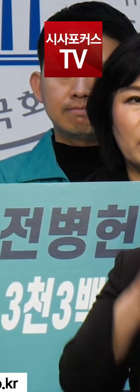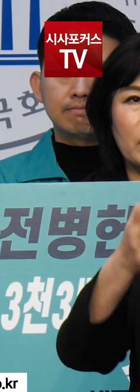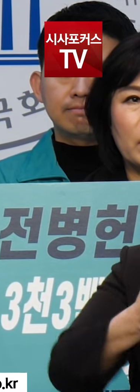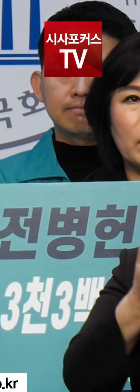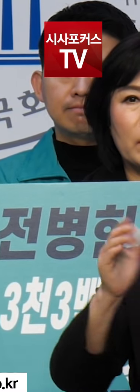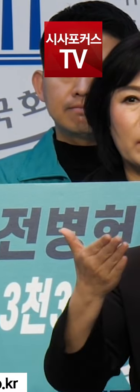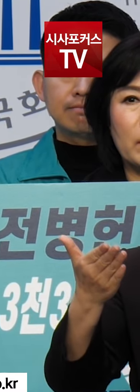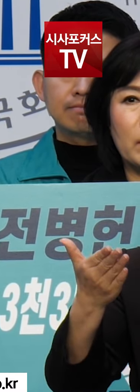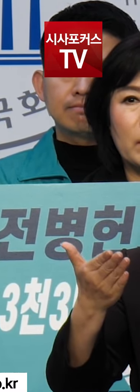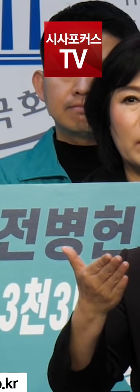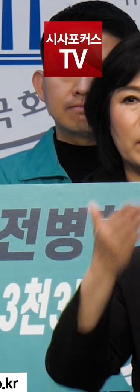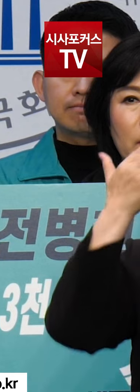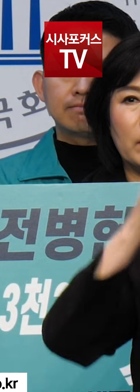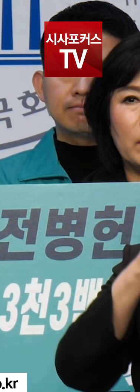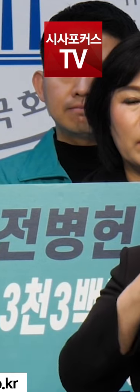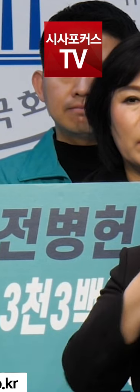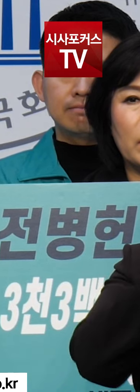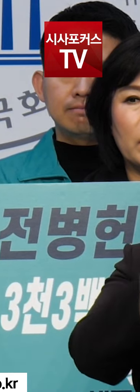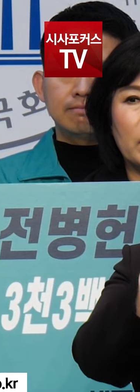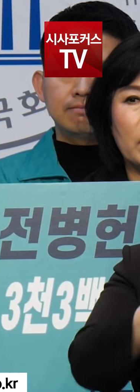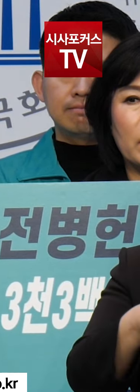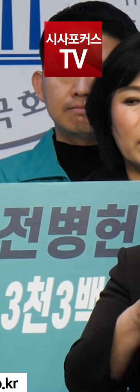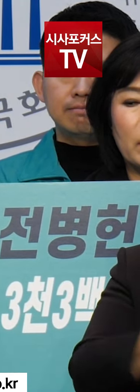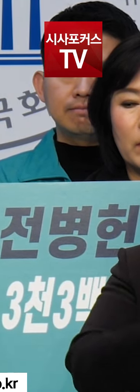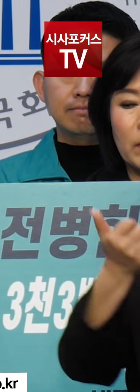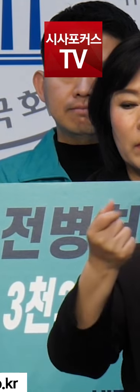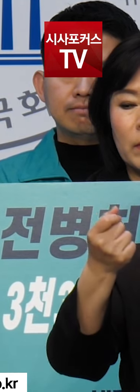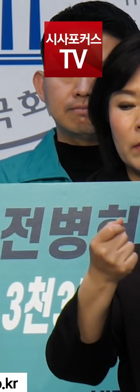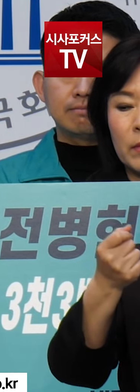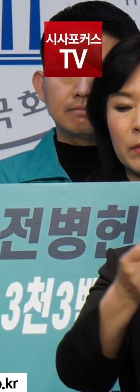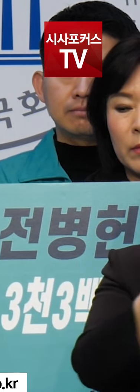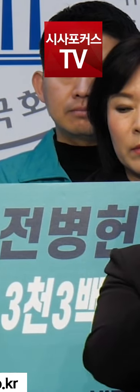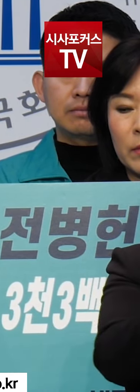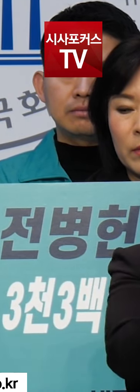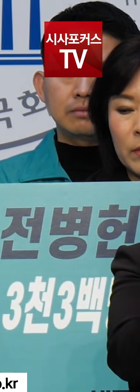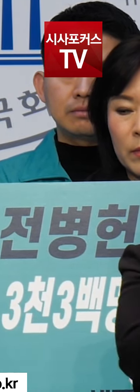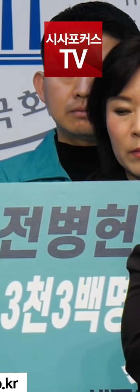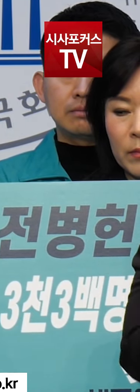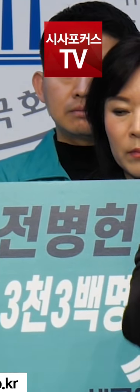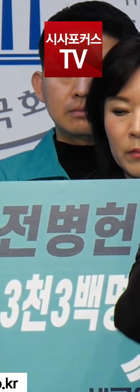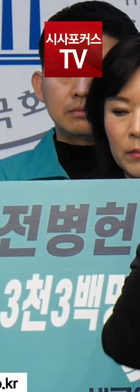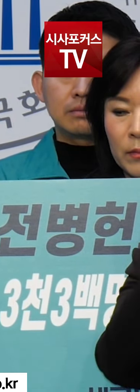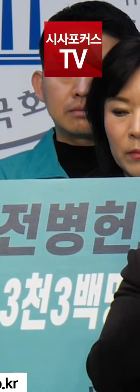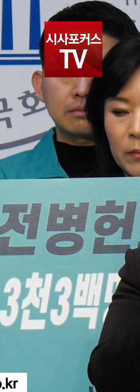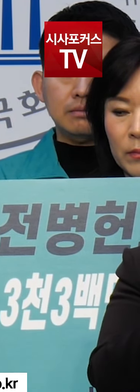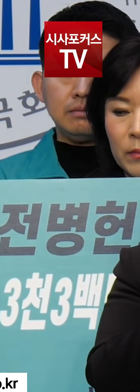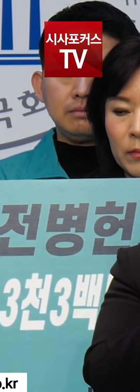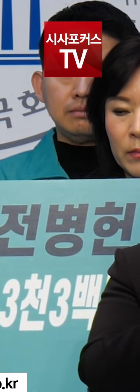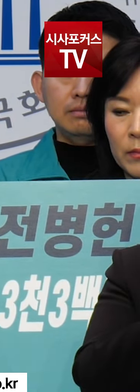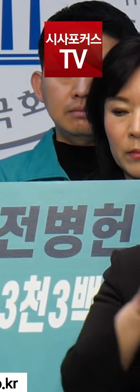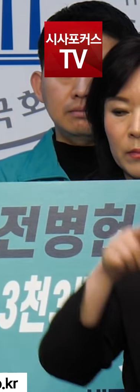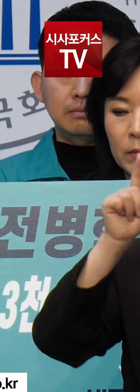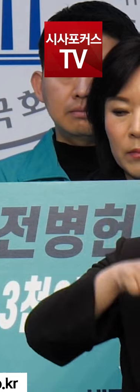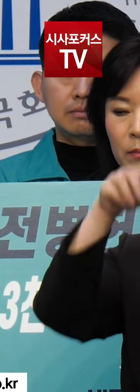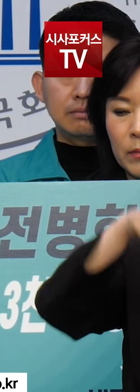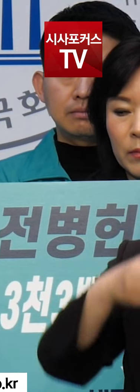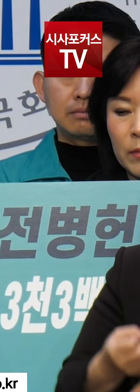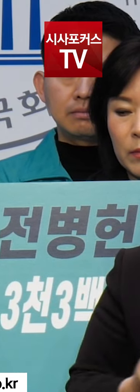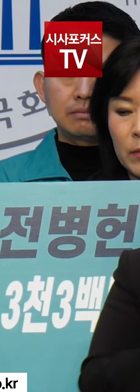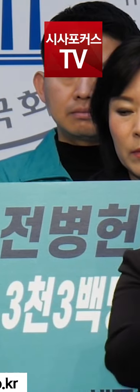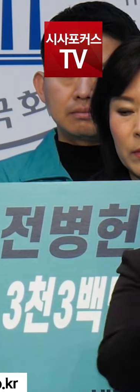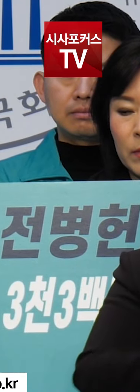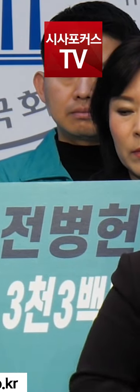민주주의의 희망이었습니다. 김대중 노무현 정신과 함께 다양성이 살아있는 민주적